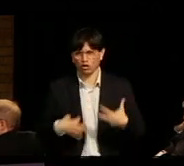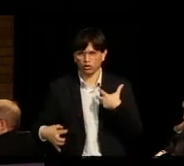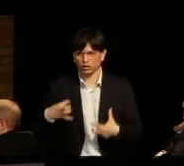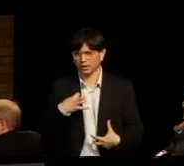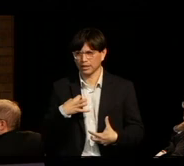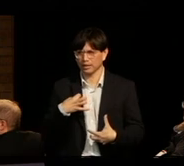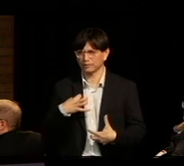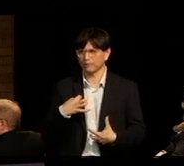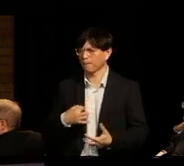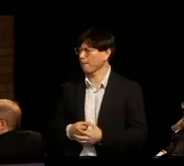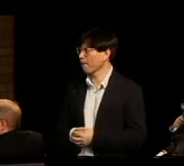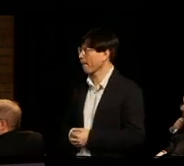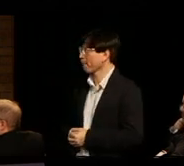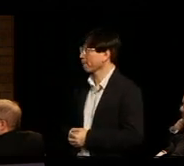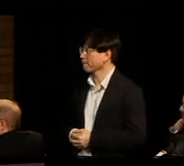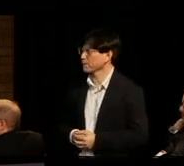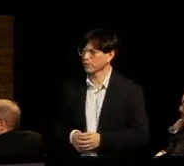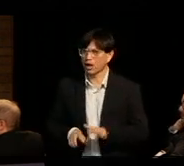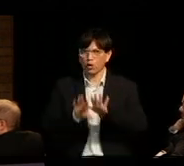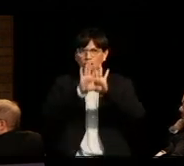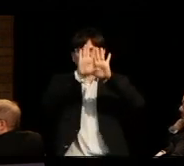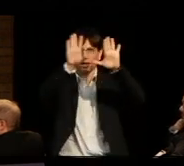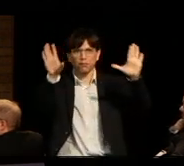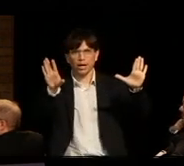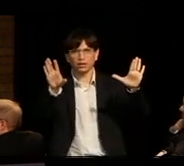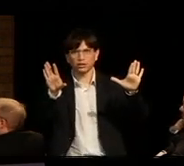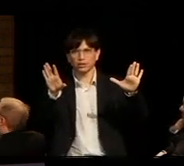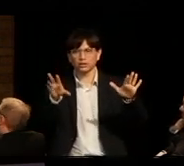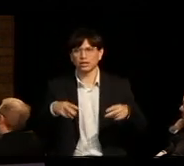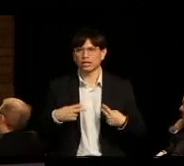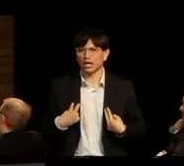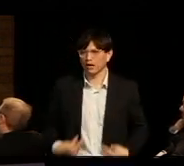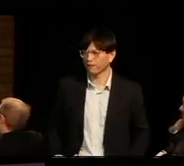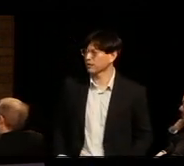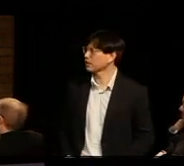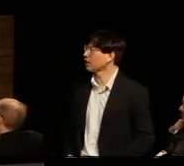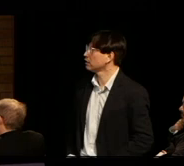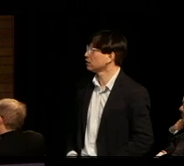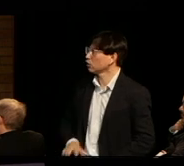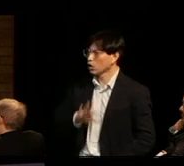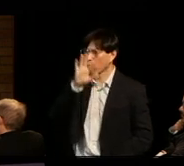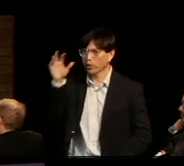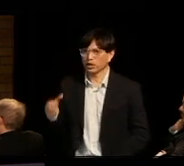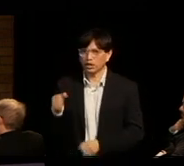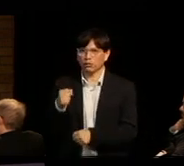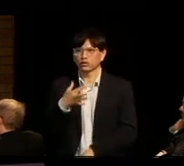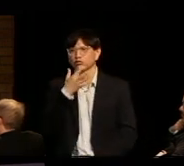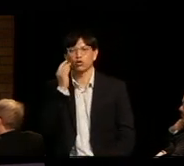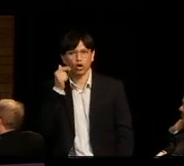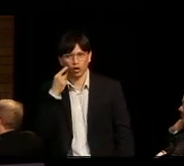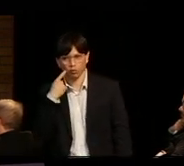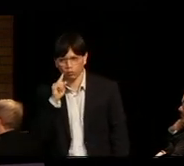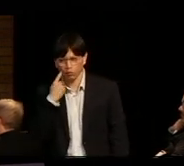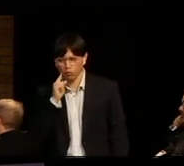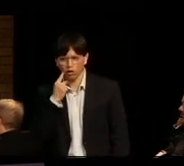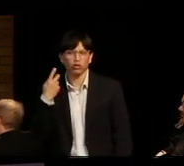l'ascolto della parola questa immagine della non so della vita e dei tralci questa immagine del pastore buono con le sue